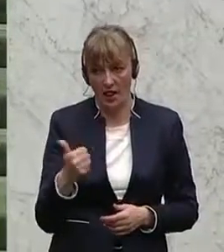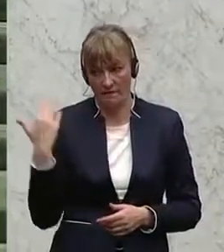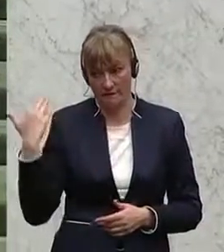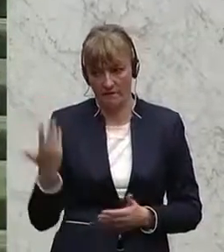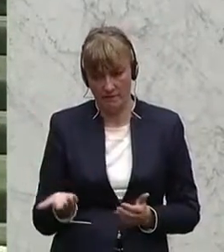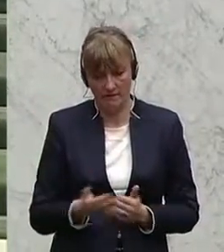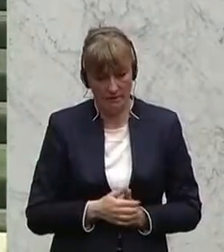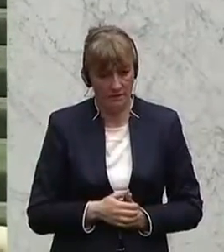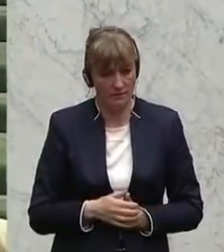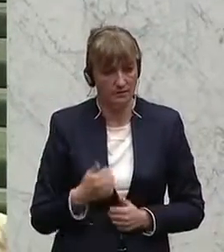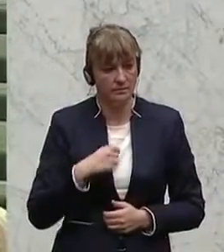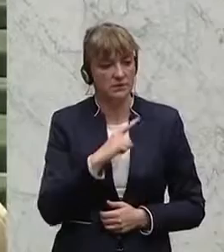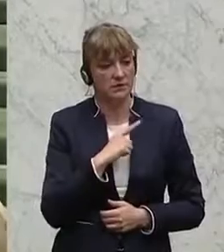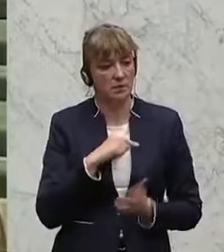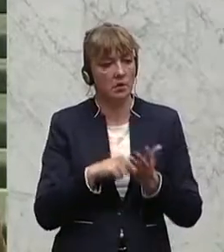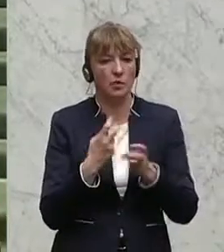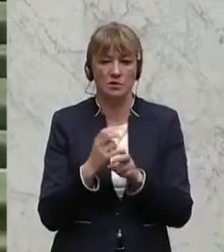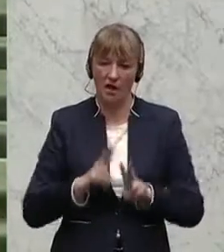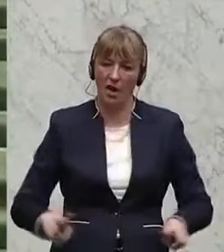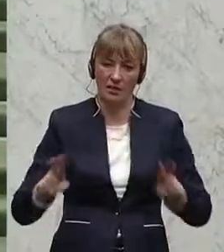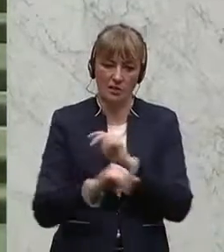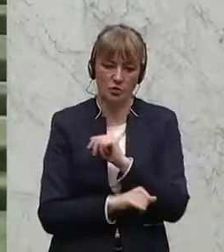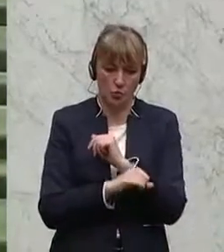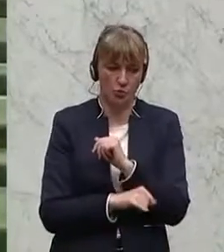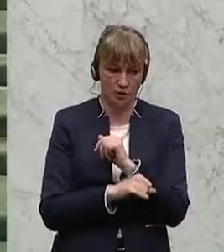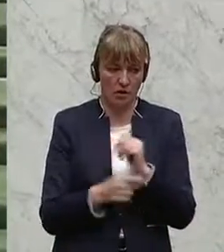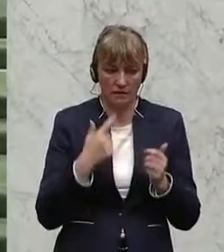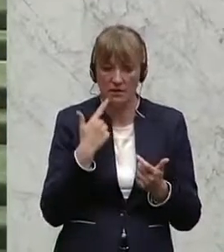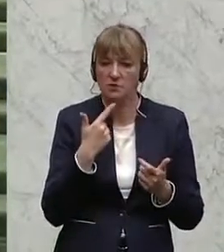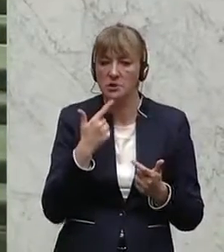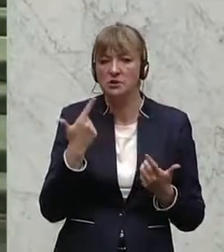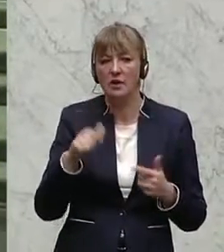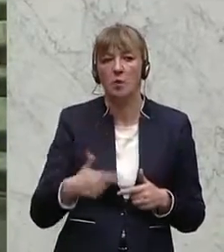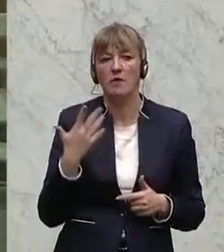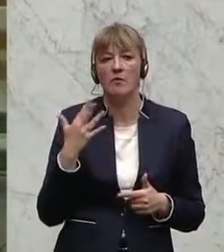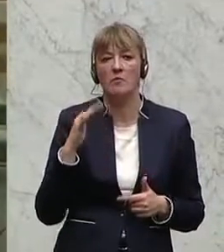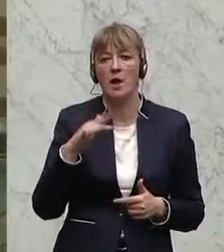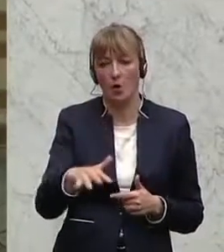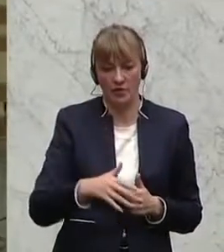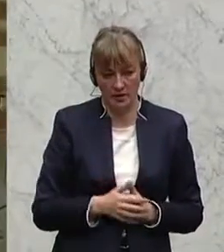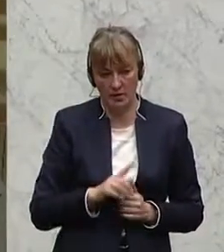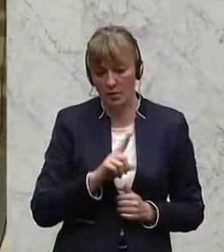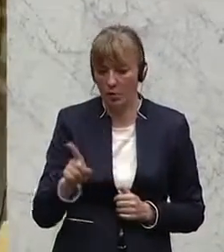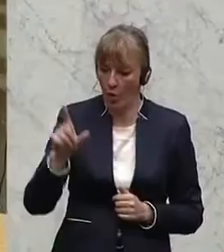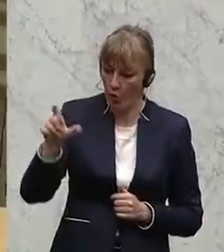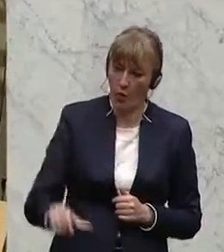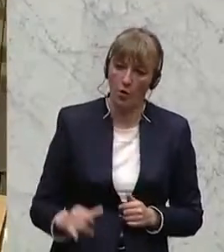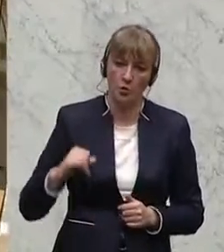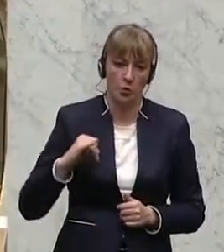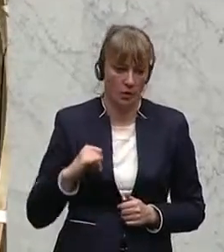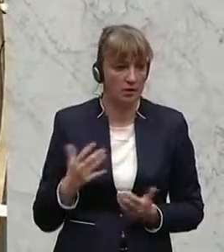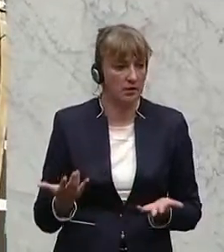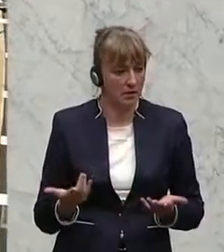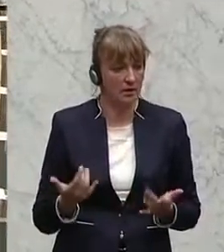schon. Wir haben selber in Österreich ähnliche Studien, die sprechen von 2,5 Millionen pro Jugendlichen. Und